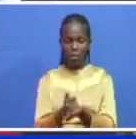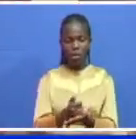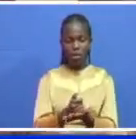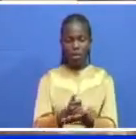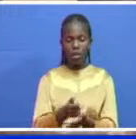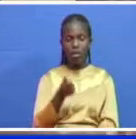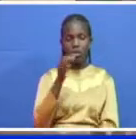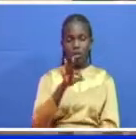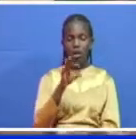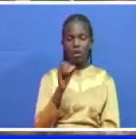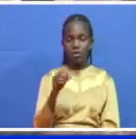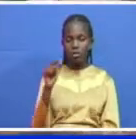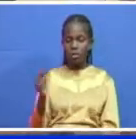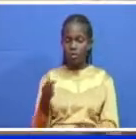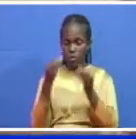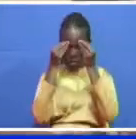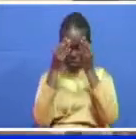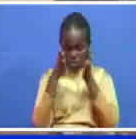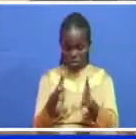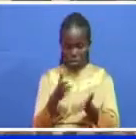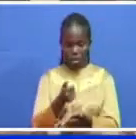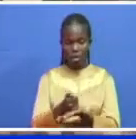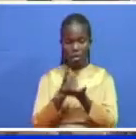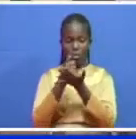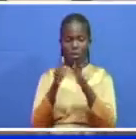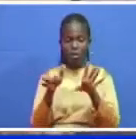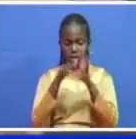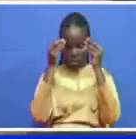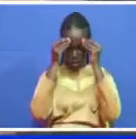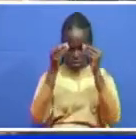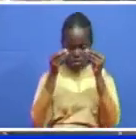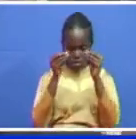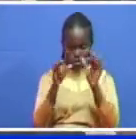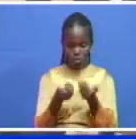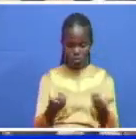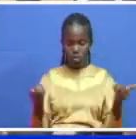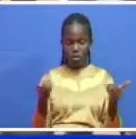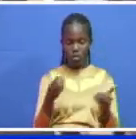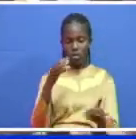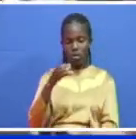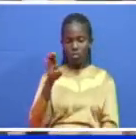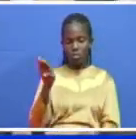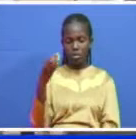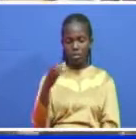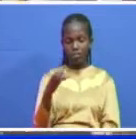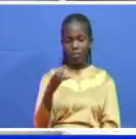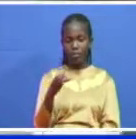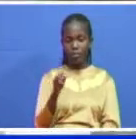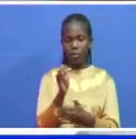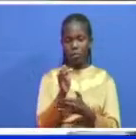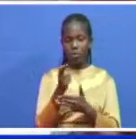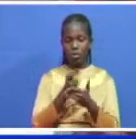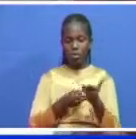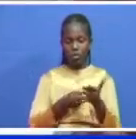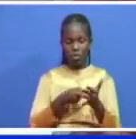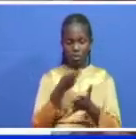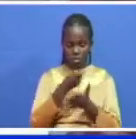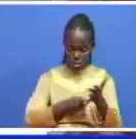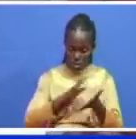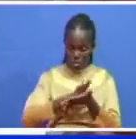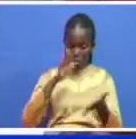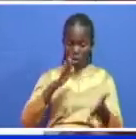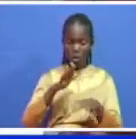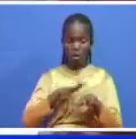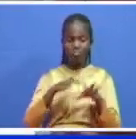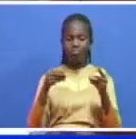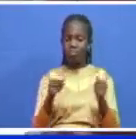tatu na kana kutethe sio some thani wa maniwa na mono ama walanyo wa CBC kitoa wenda kidhitombe ange kwiki wa walanyo ni makweli ya